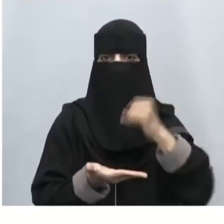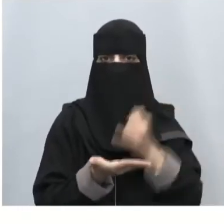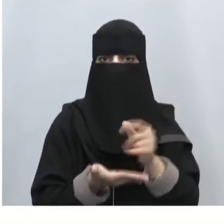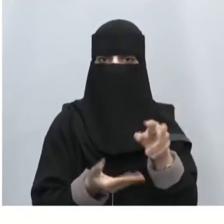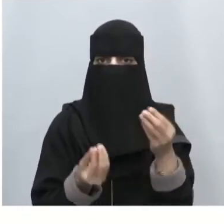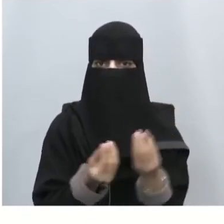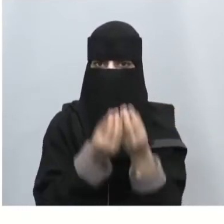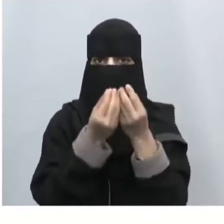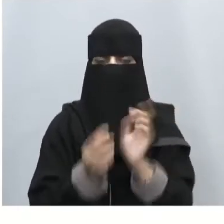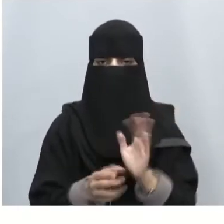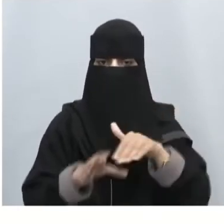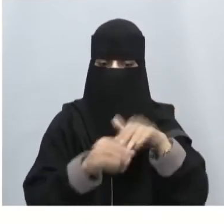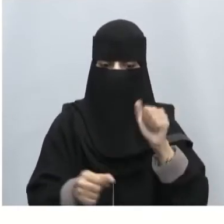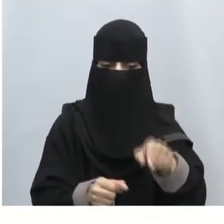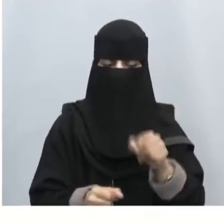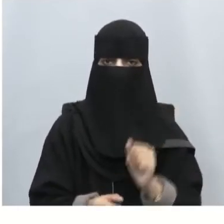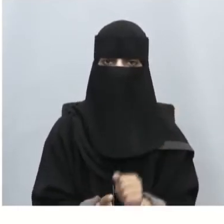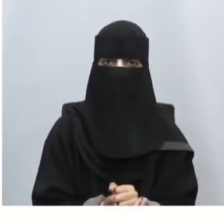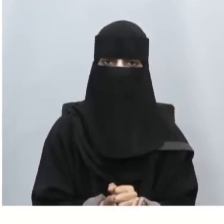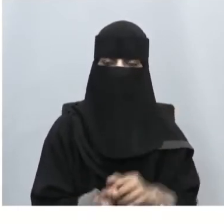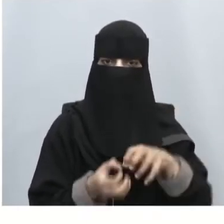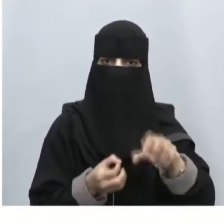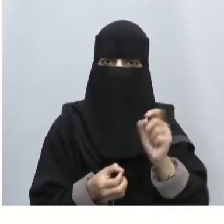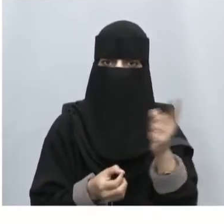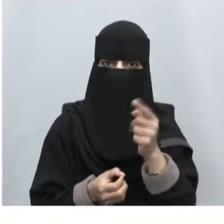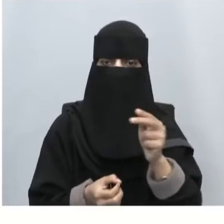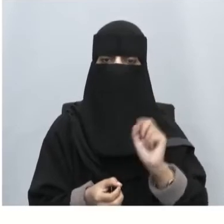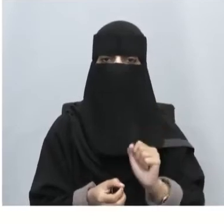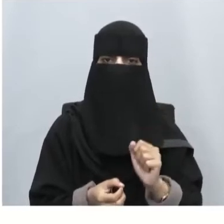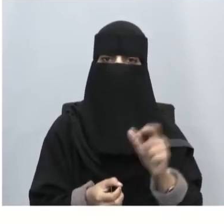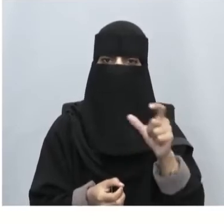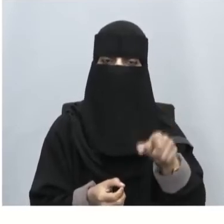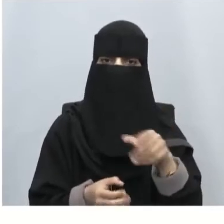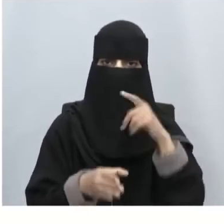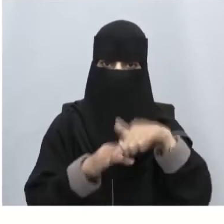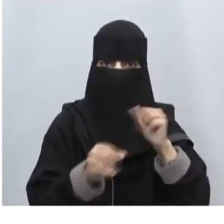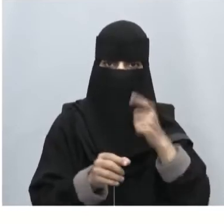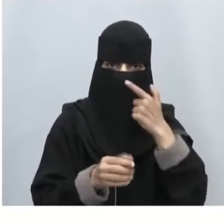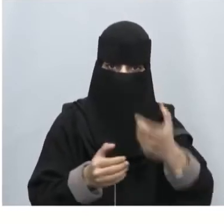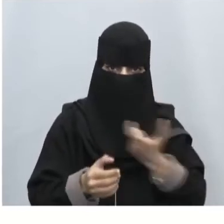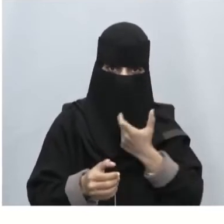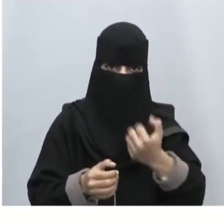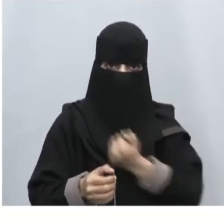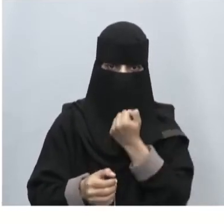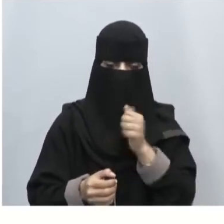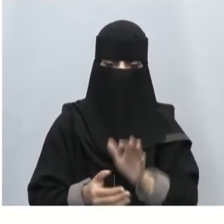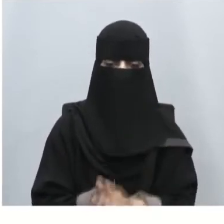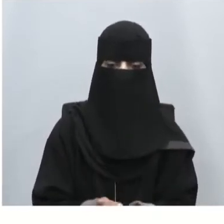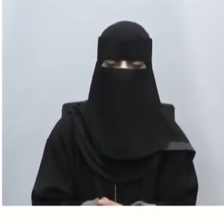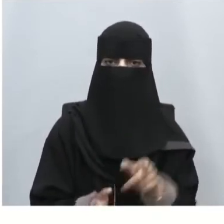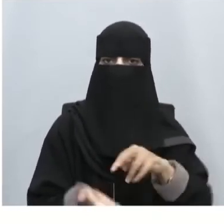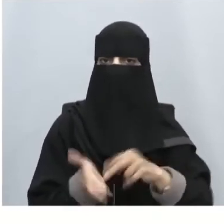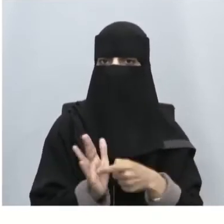العبيديه التي انفصلت عن اقاليم الدوله الاسلاميه واصبح الدوله مستقله كيف كان